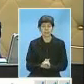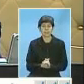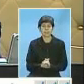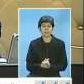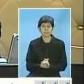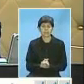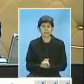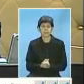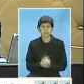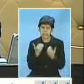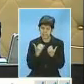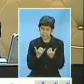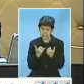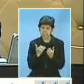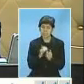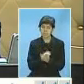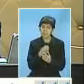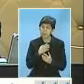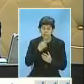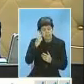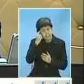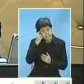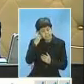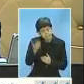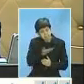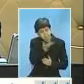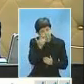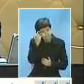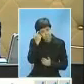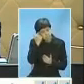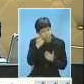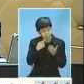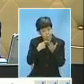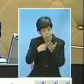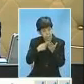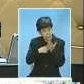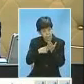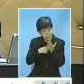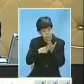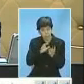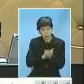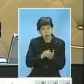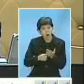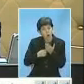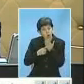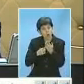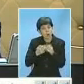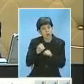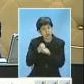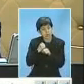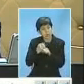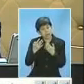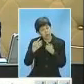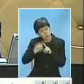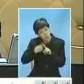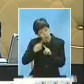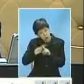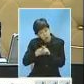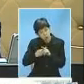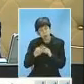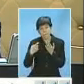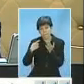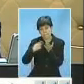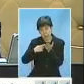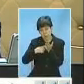ฉะนี้การจะใช้ดุลพิษในการให้ประกันตัวหรือการขอปล่อยชั่วคราวหรือซึ่งเราเรียกว่าการ